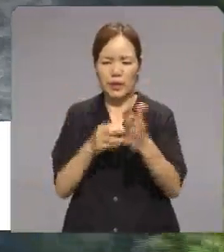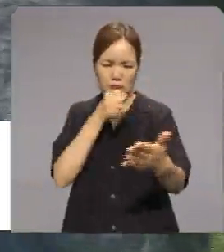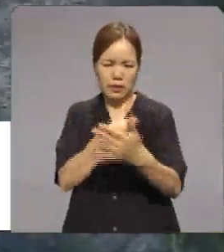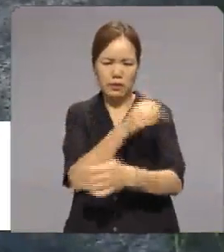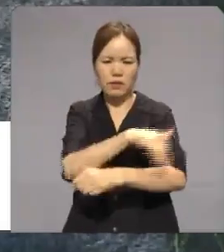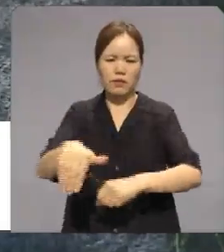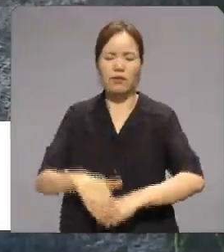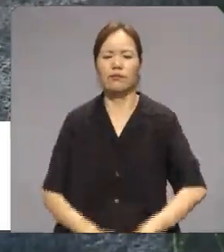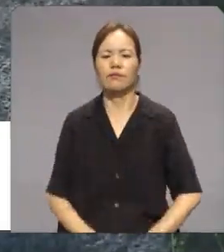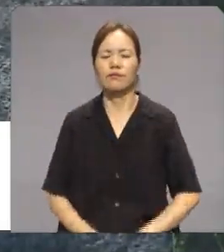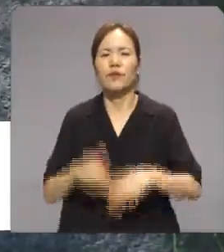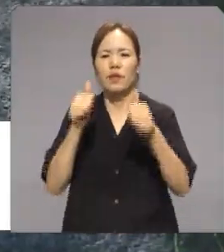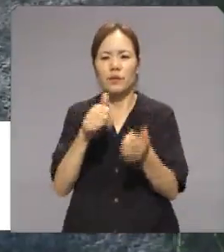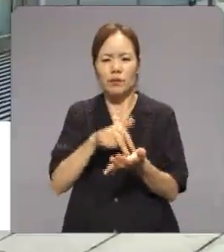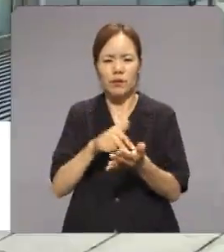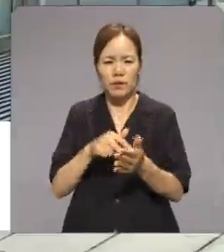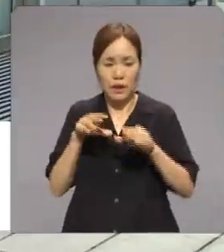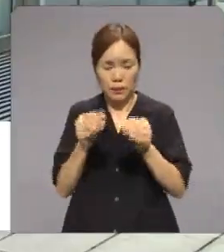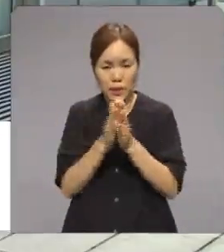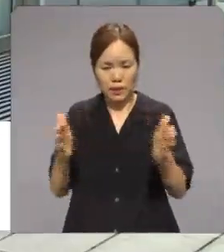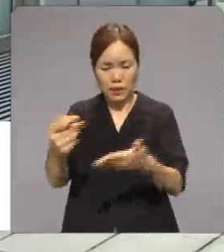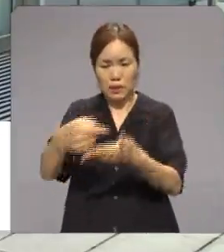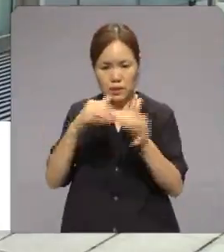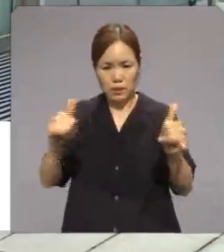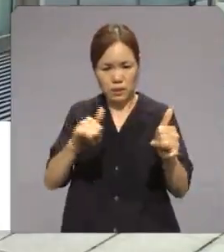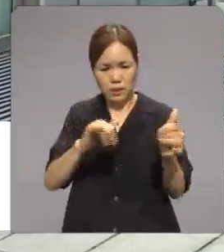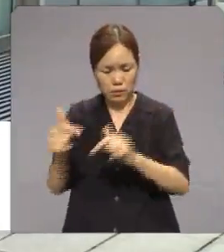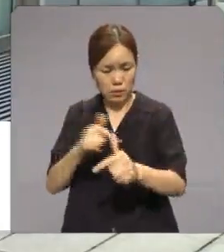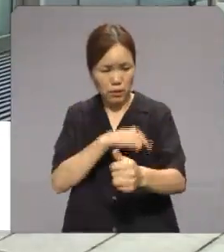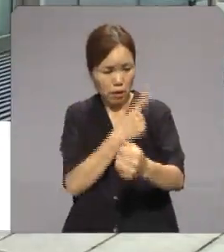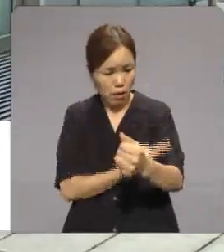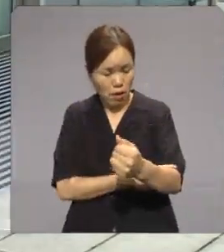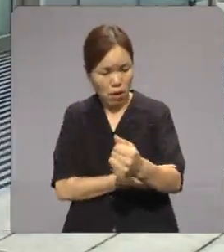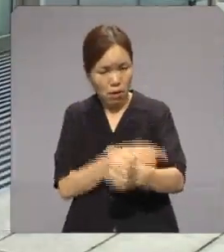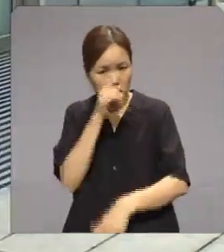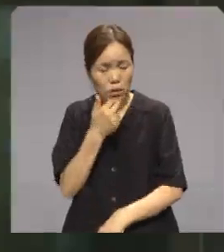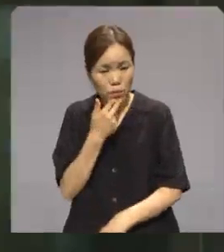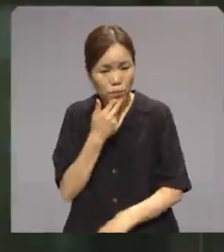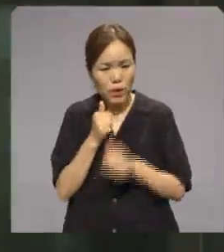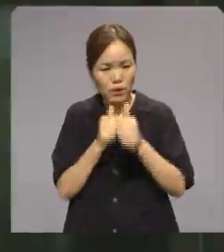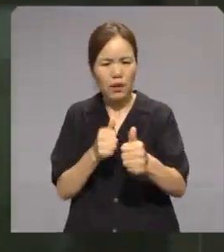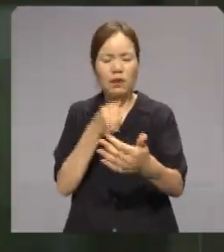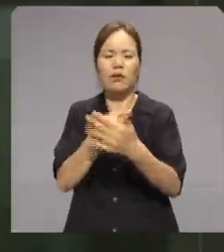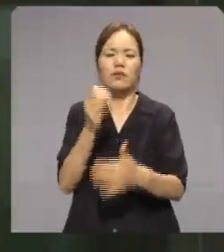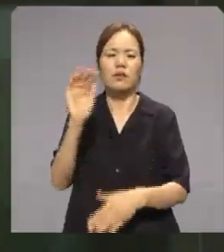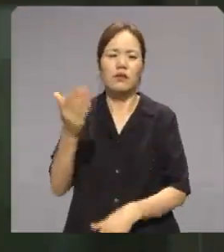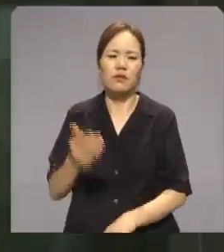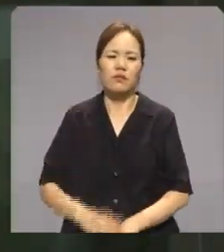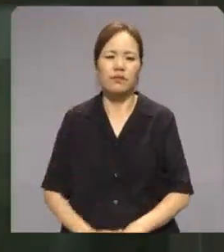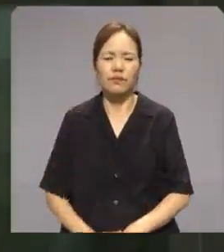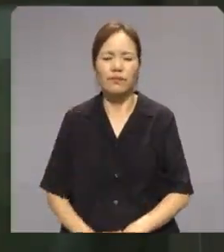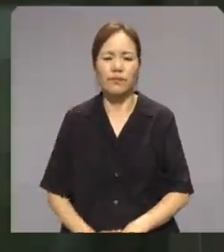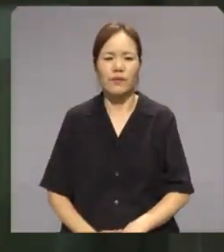전망입니다. 법원은 집행정지 신청인들의 적격성 등을 따져 인용 여부를 결정할 예정입니다. 집행정지